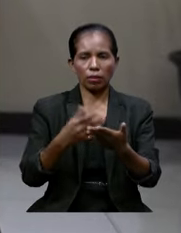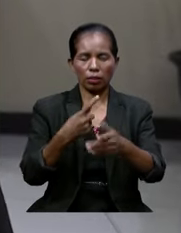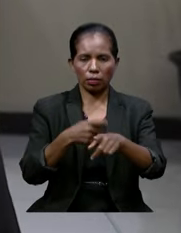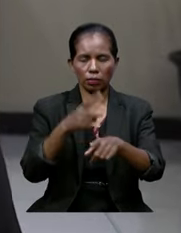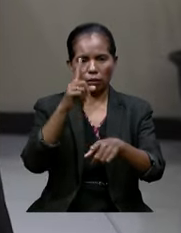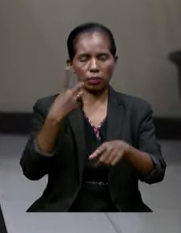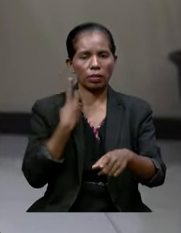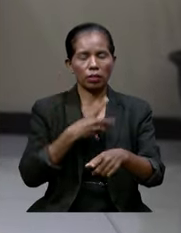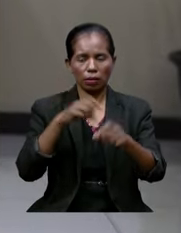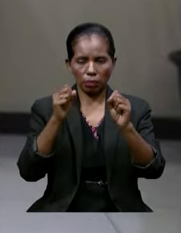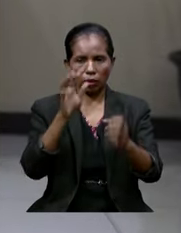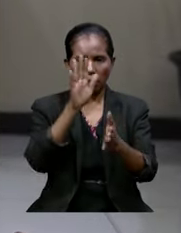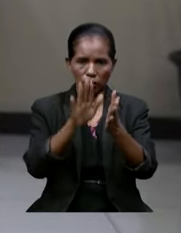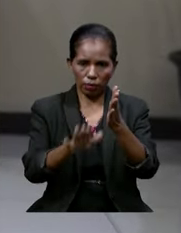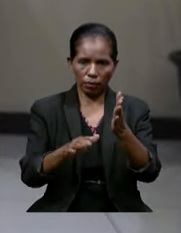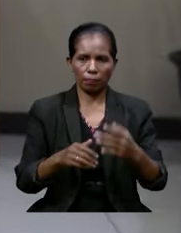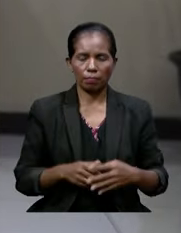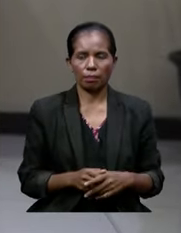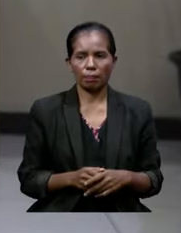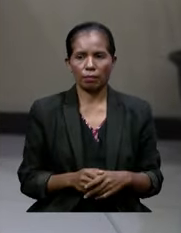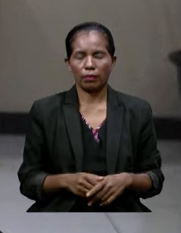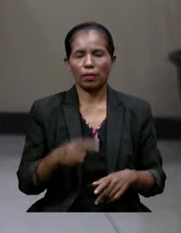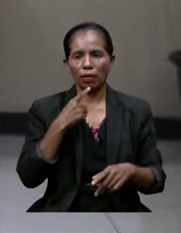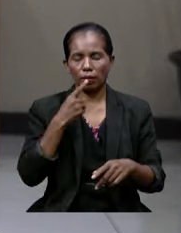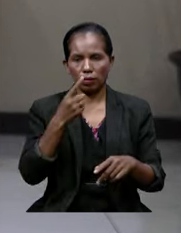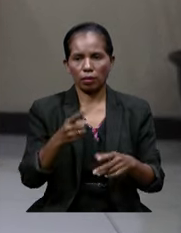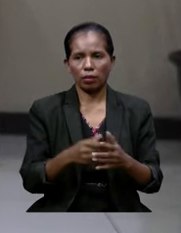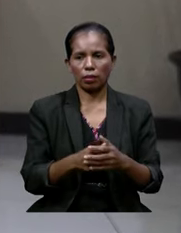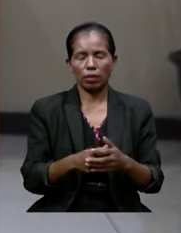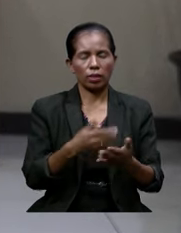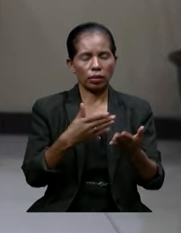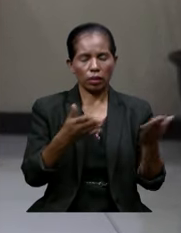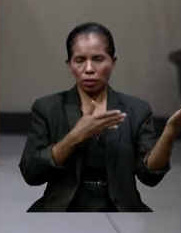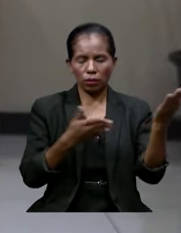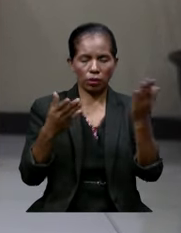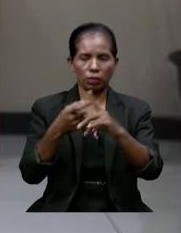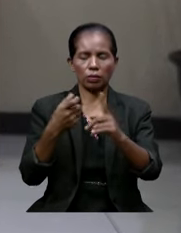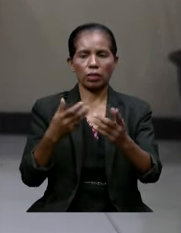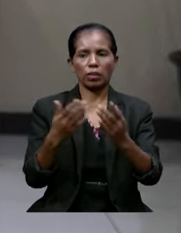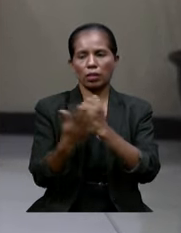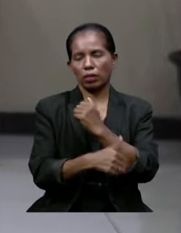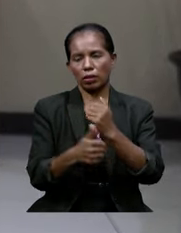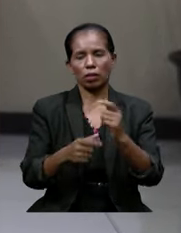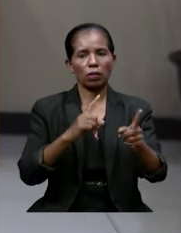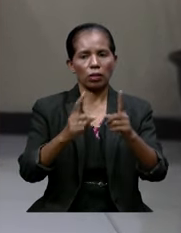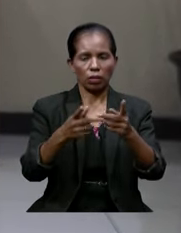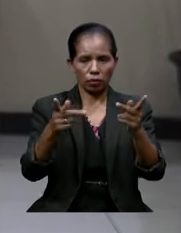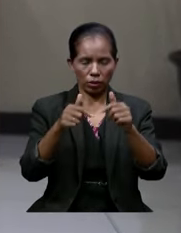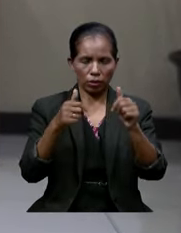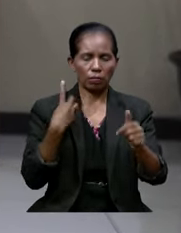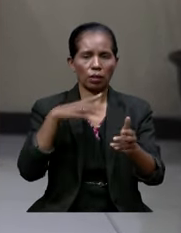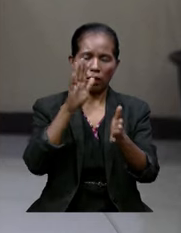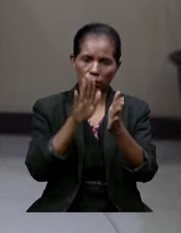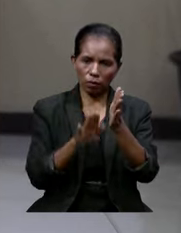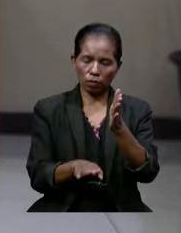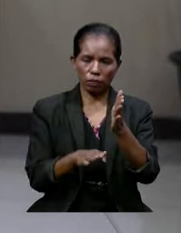bele redusona temi diang sasang importasaun ne. Anes oin kulia ya fate ida ne, kita bele redus